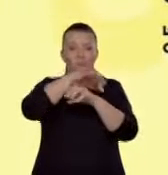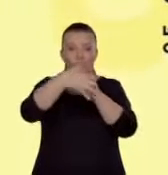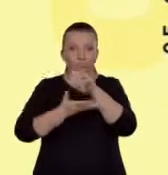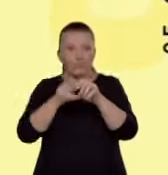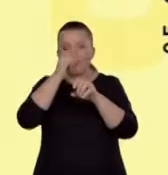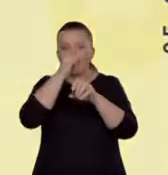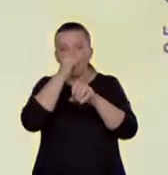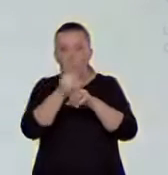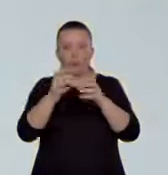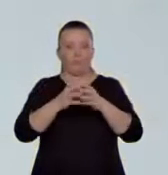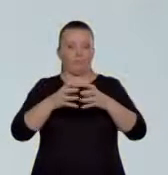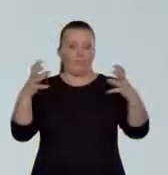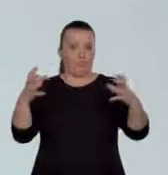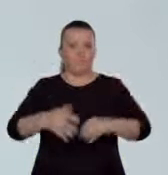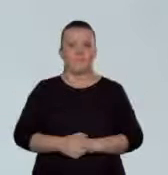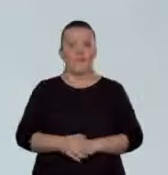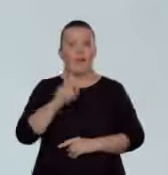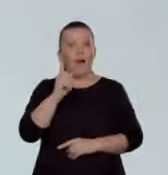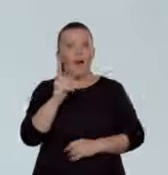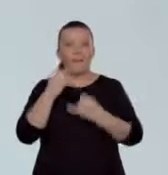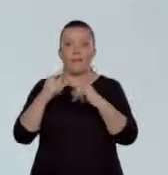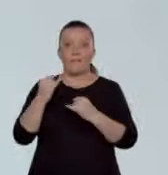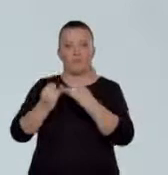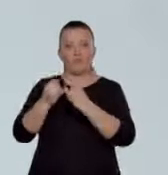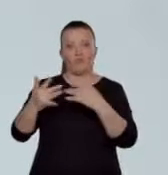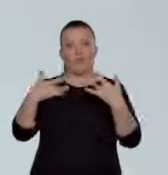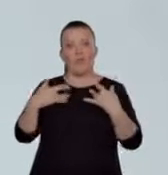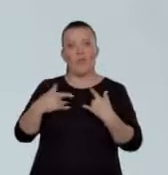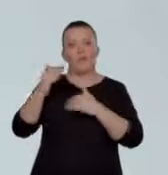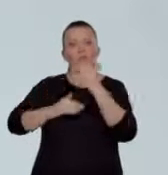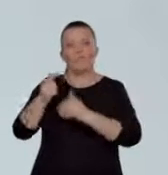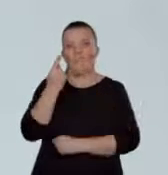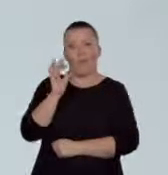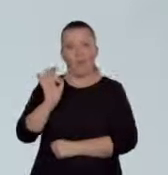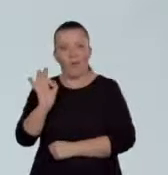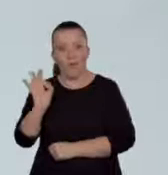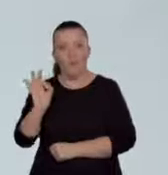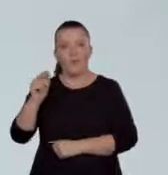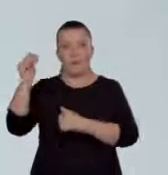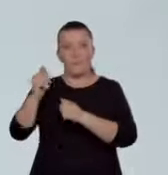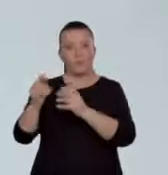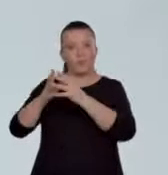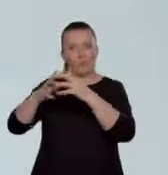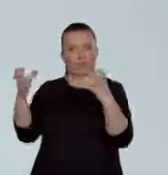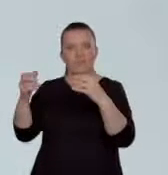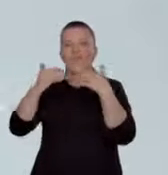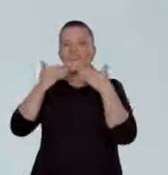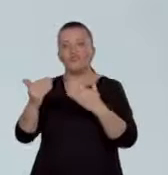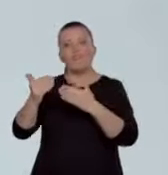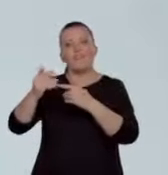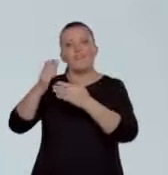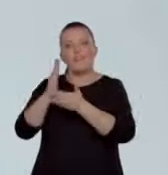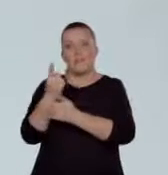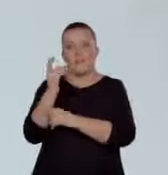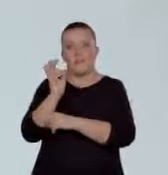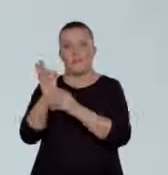dużych rozmiarów. Organizmy jednokomórkowe mogą osiągać większe rozmiary jedynie dzięki zwiększeniu swojej powierzchni przez zmianę